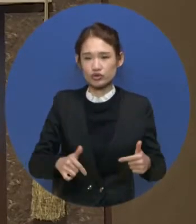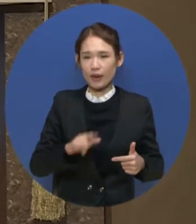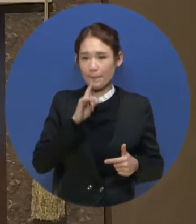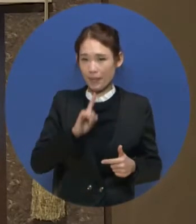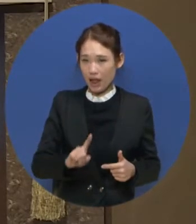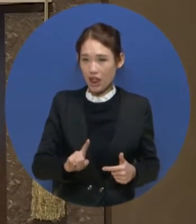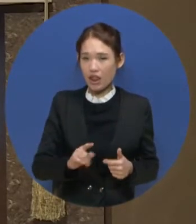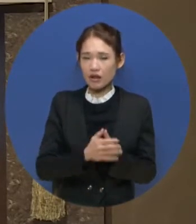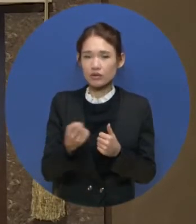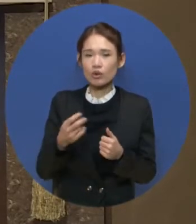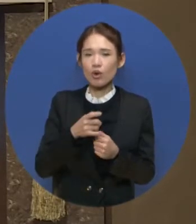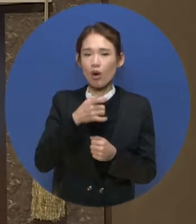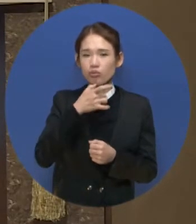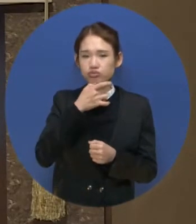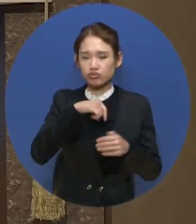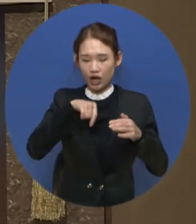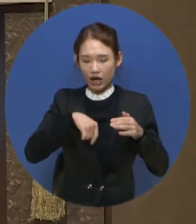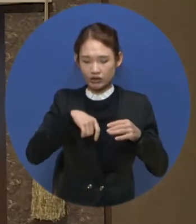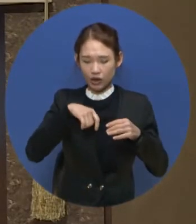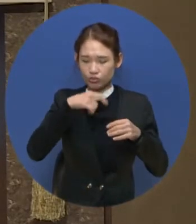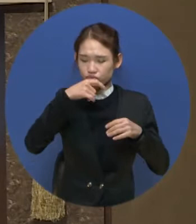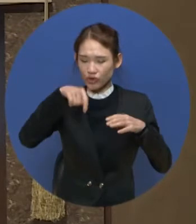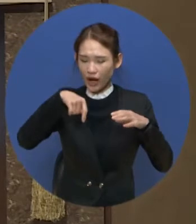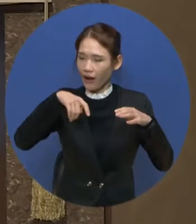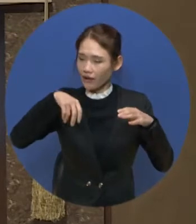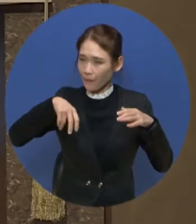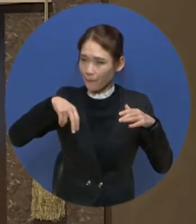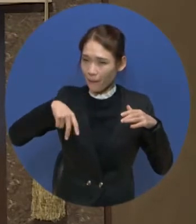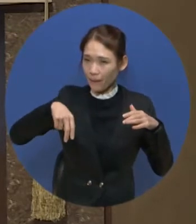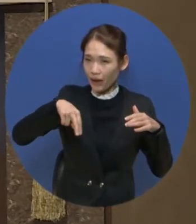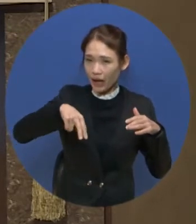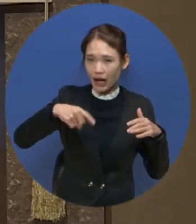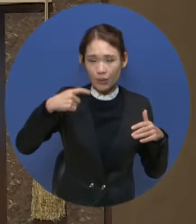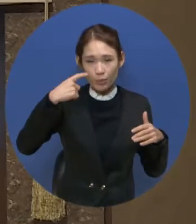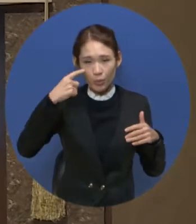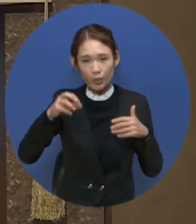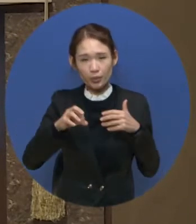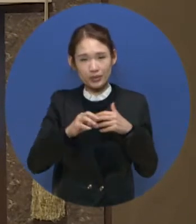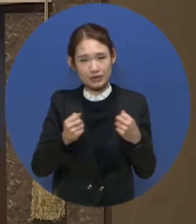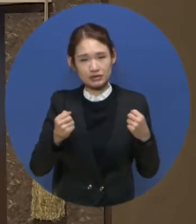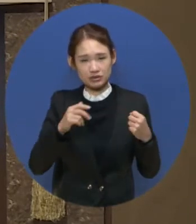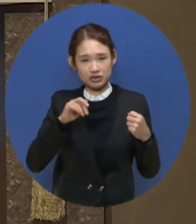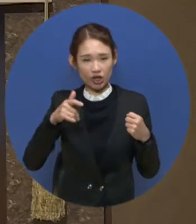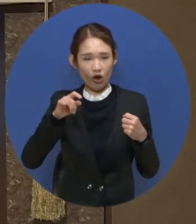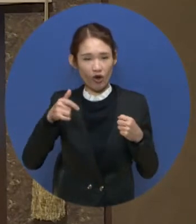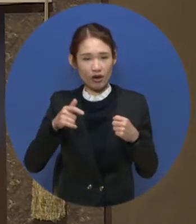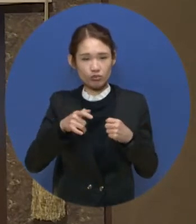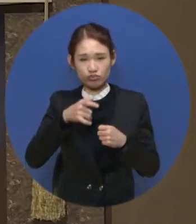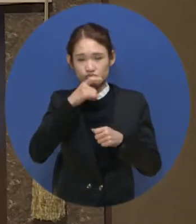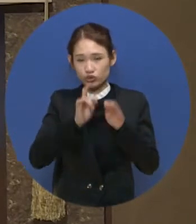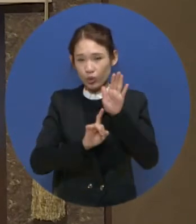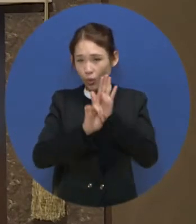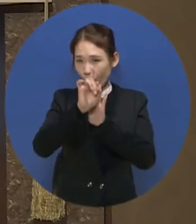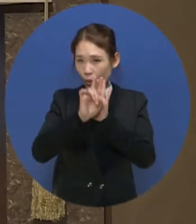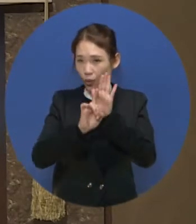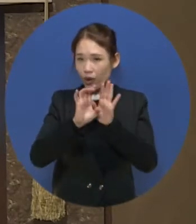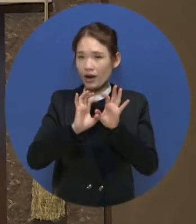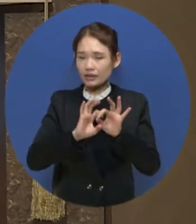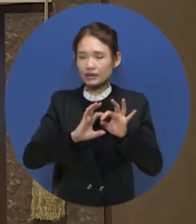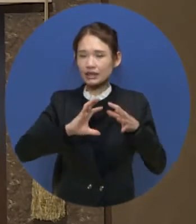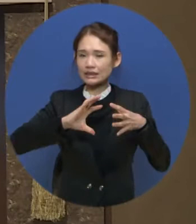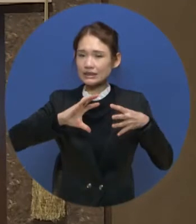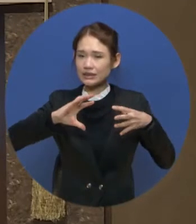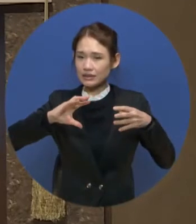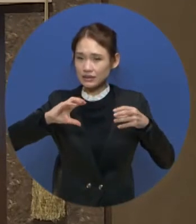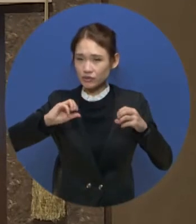그리고 이제 물로 걷다 보면 물을 이용한 여러 가지 저항도 있고 또 물의 온도에 따라서 이 근육이